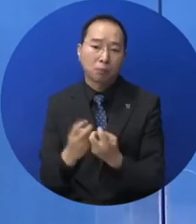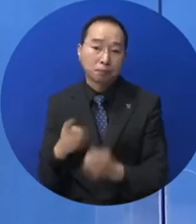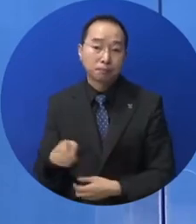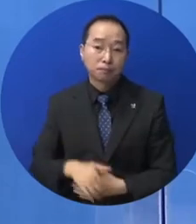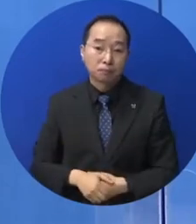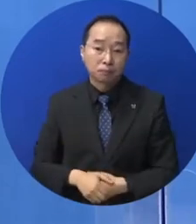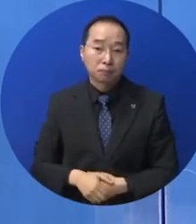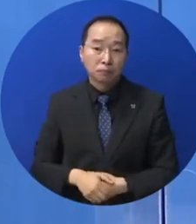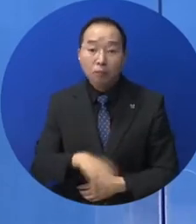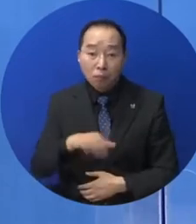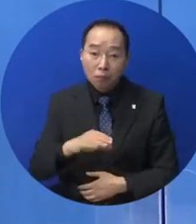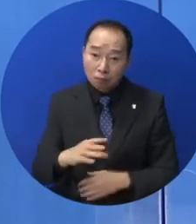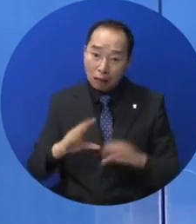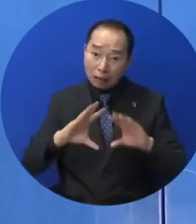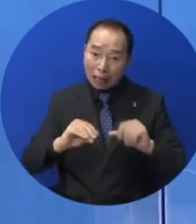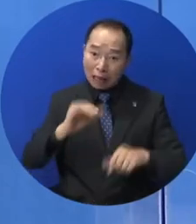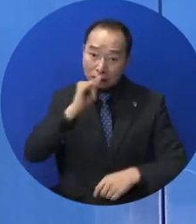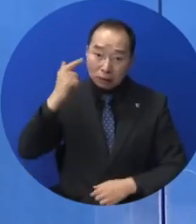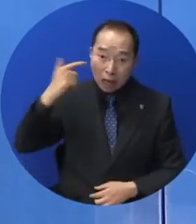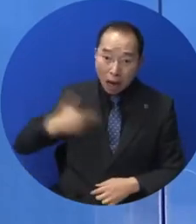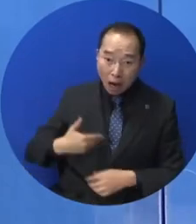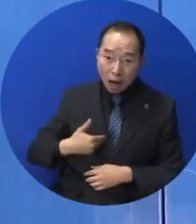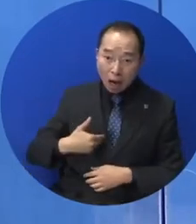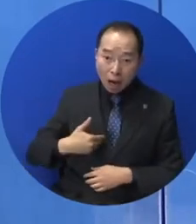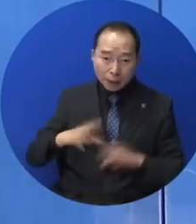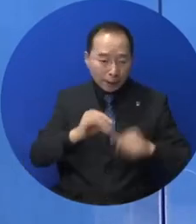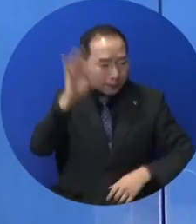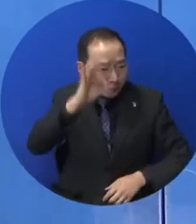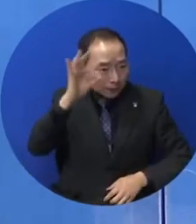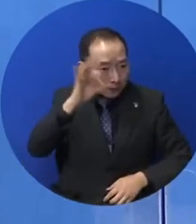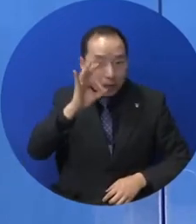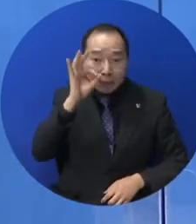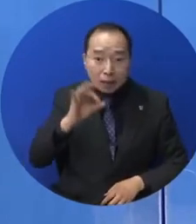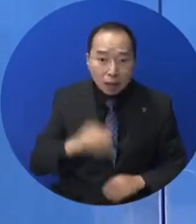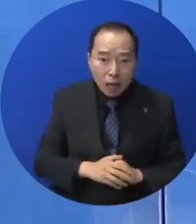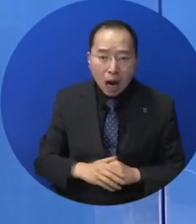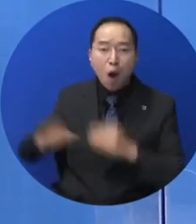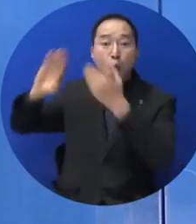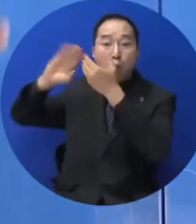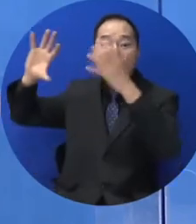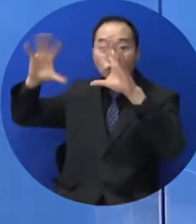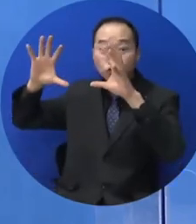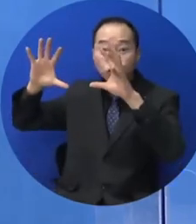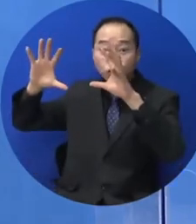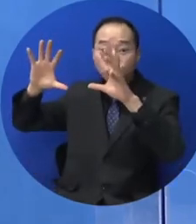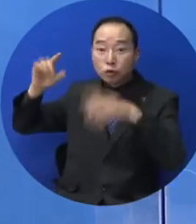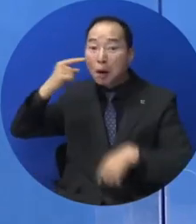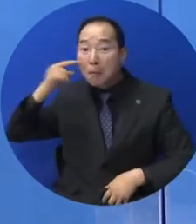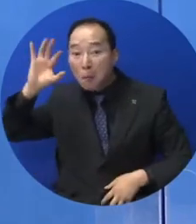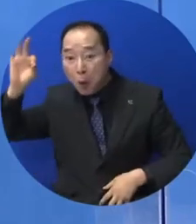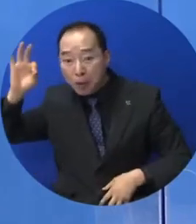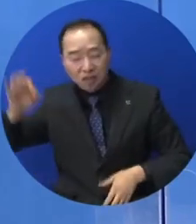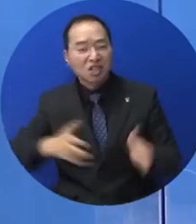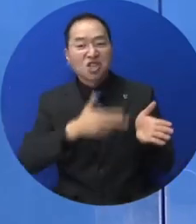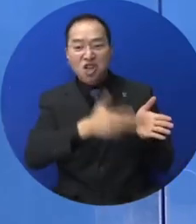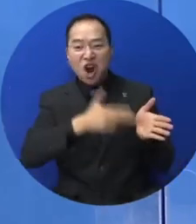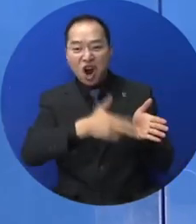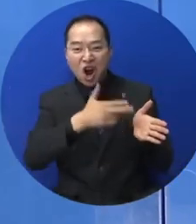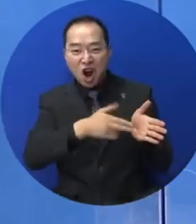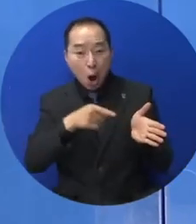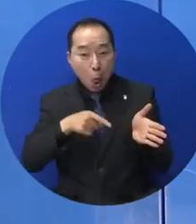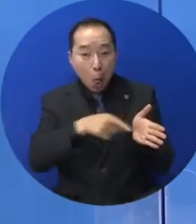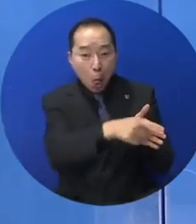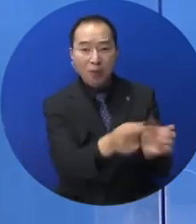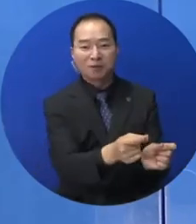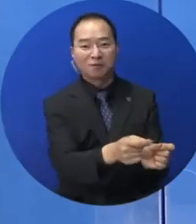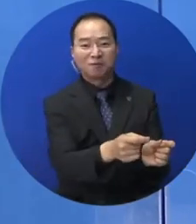그러면 땅이 있냐? 그래서 찾아봤더니 외국의 사례처럼 도심지를 지나는 철길 위, 그다음에